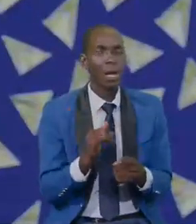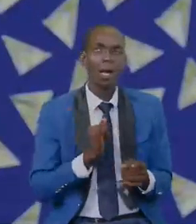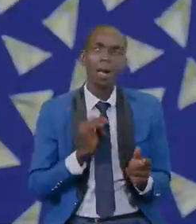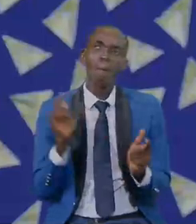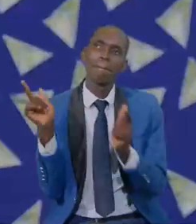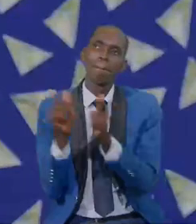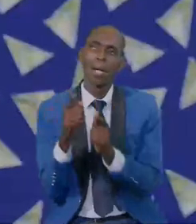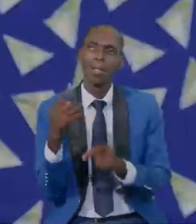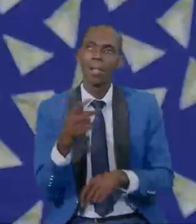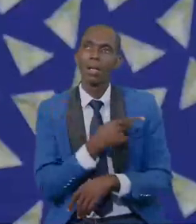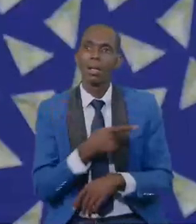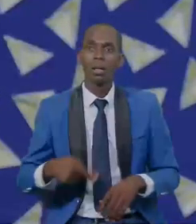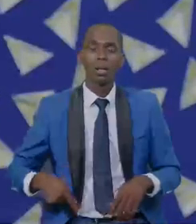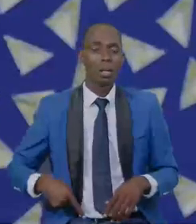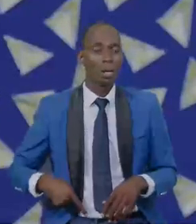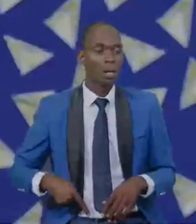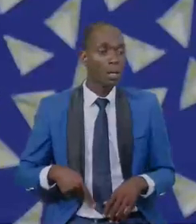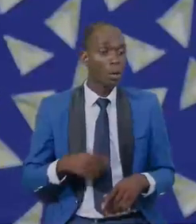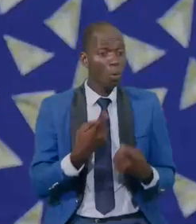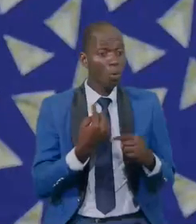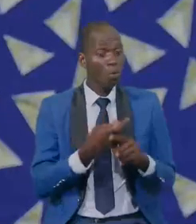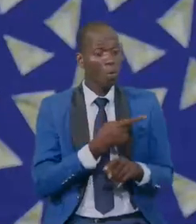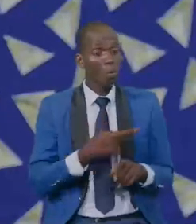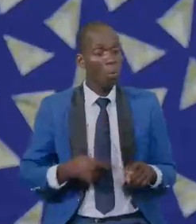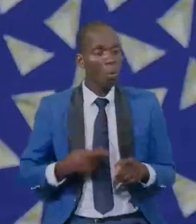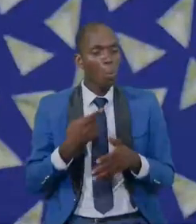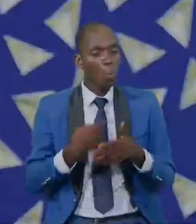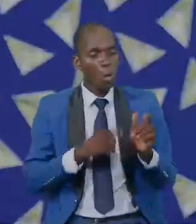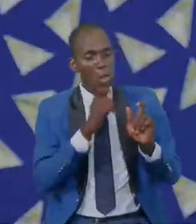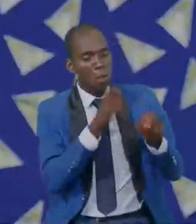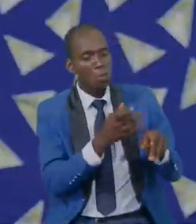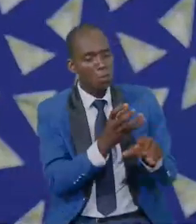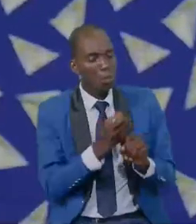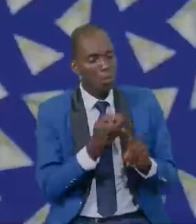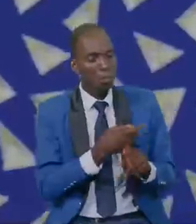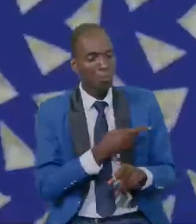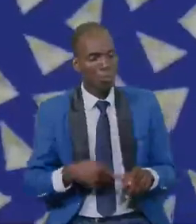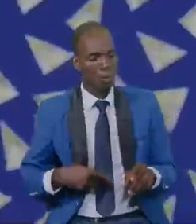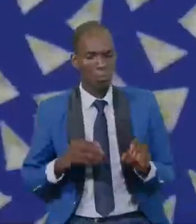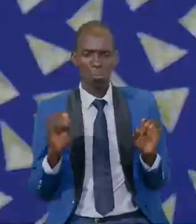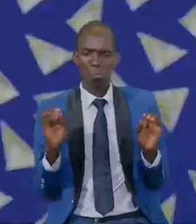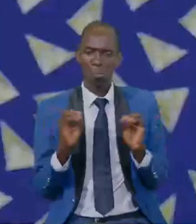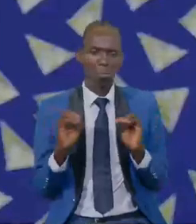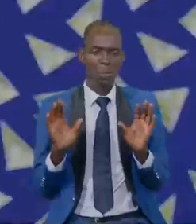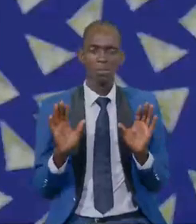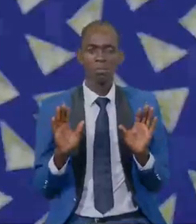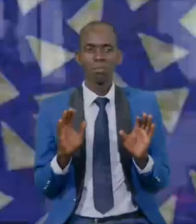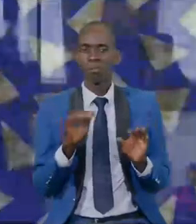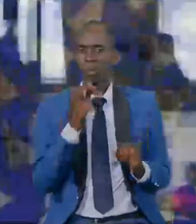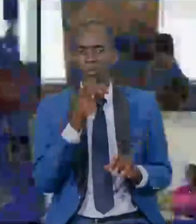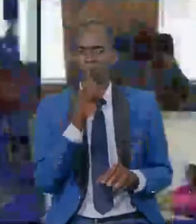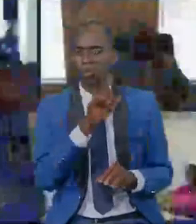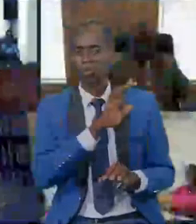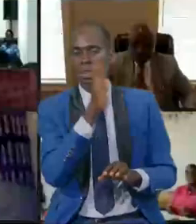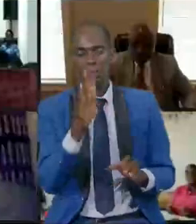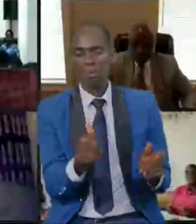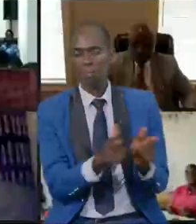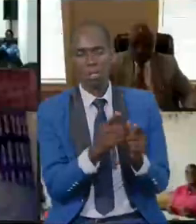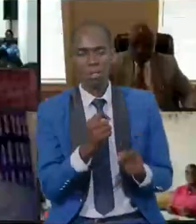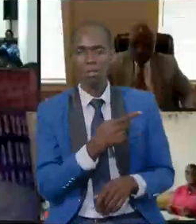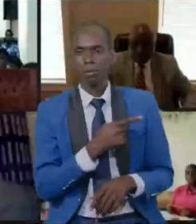allé au prince, qu'est-ce qu'il t'a donné? Il n'y a rien du tout. Tu n'es pas allé au prince.